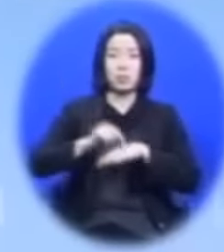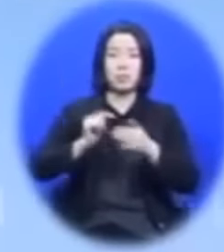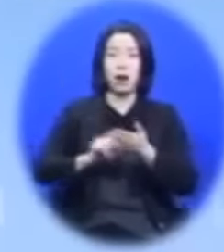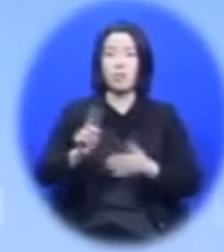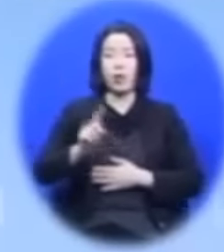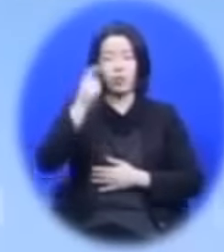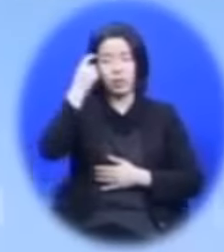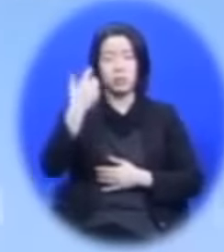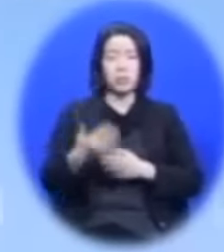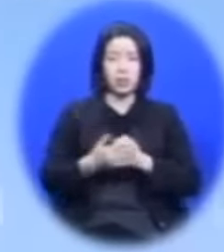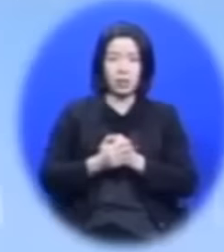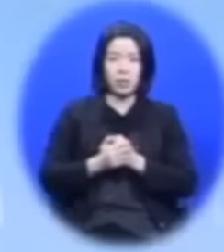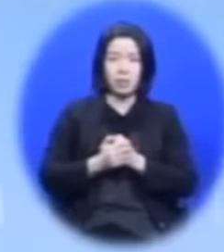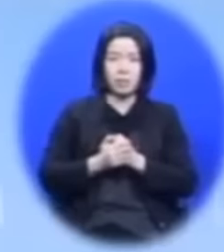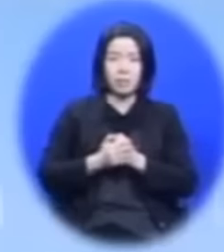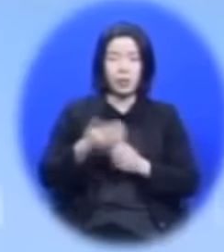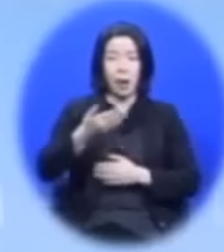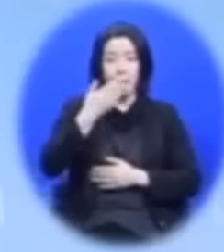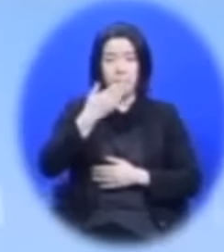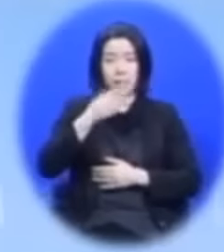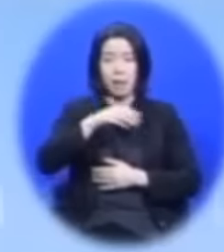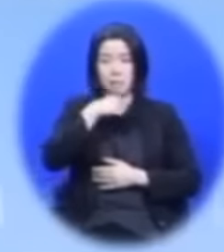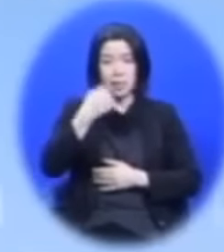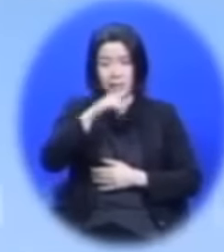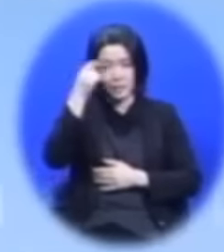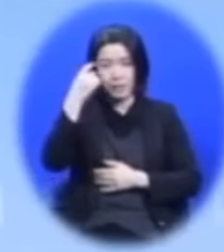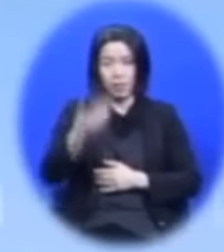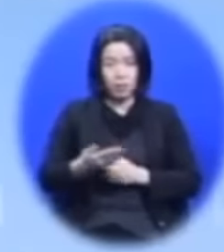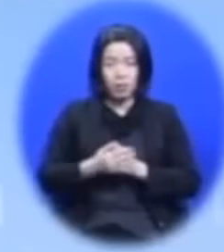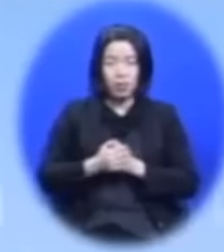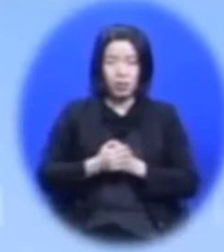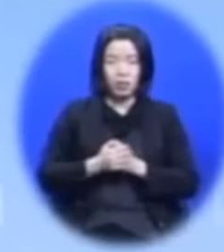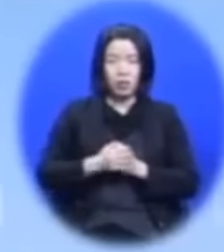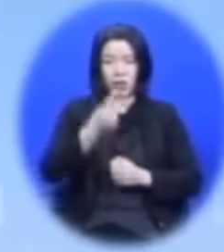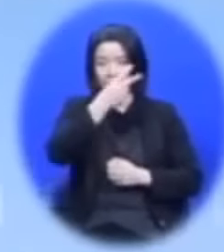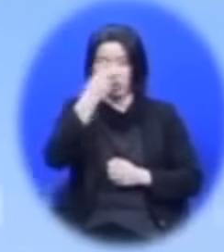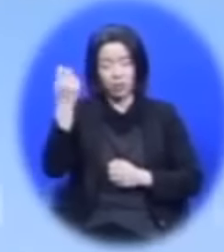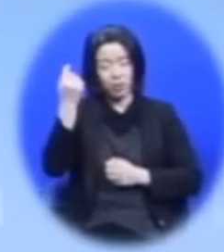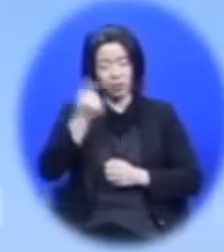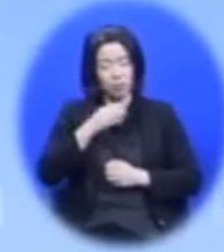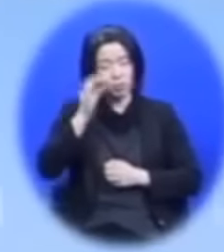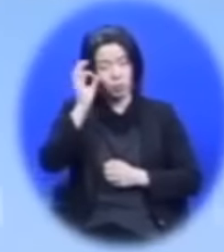어떻겠습니까? 밥맛이 있겠어요? 잠이 오겠어요?